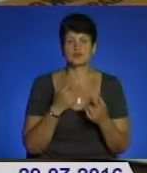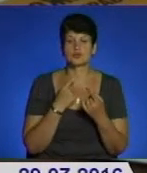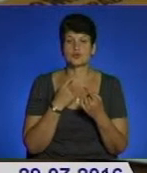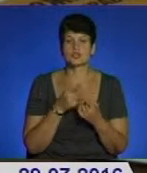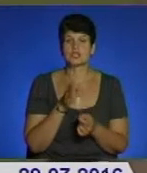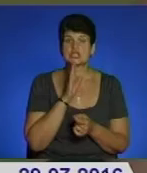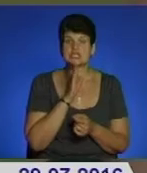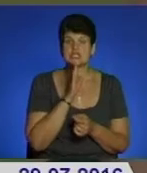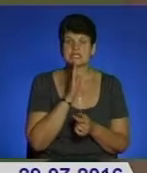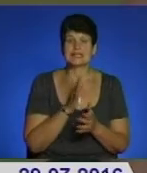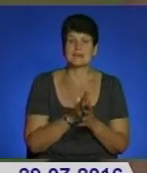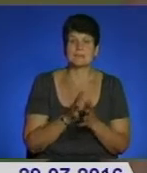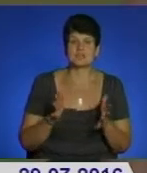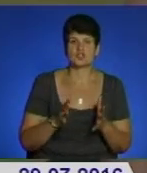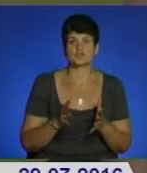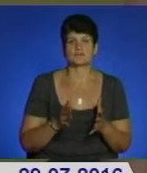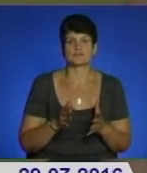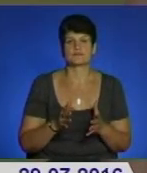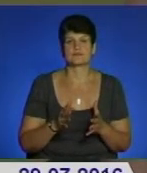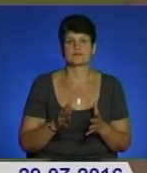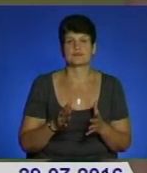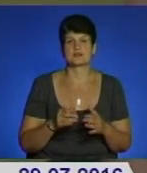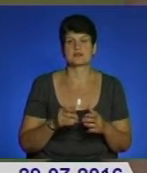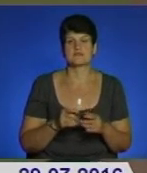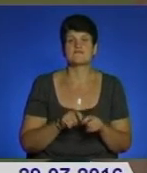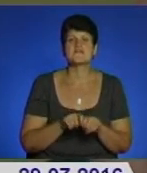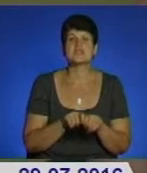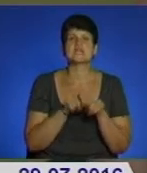жінка більш схильна до того, щоб